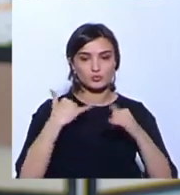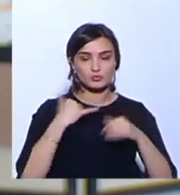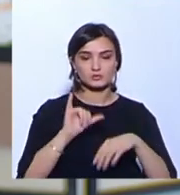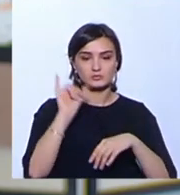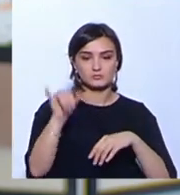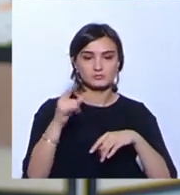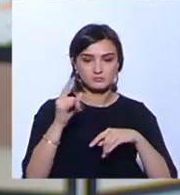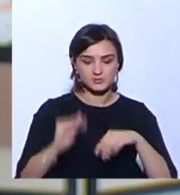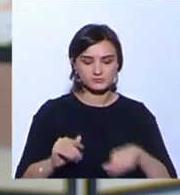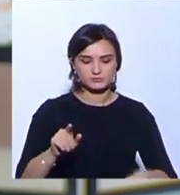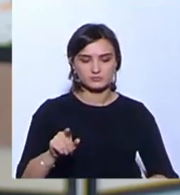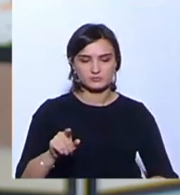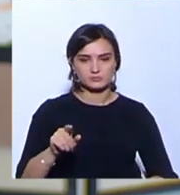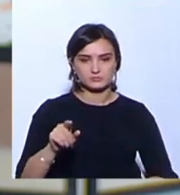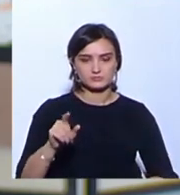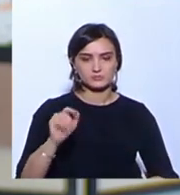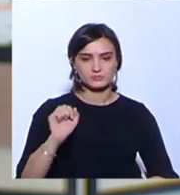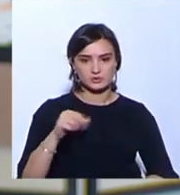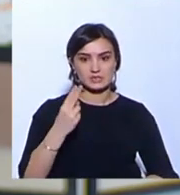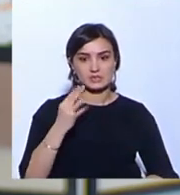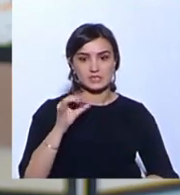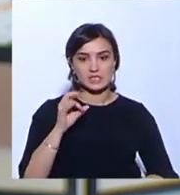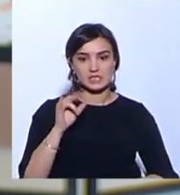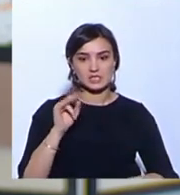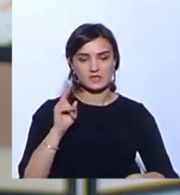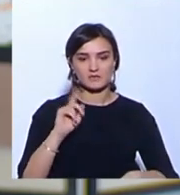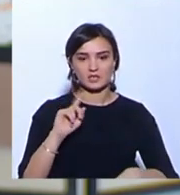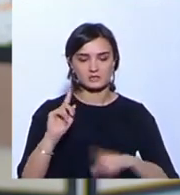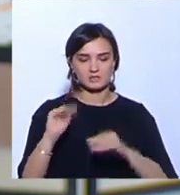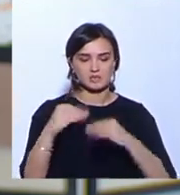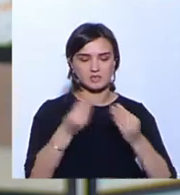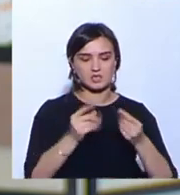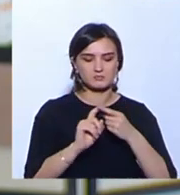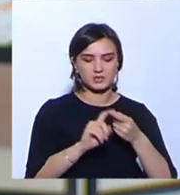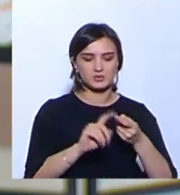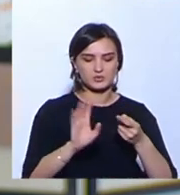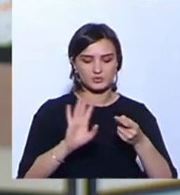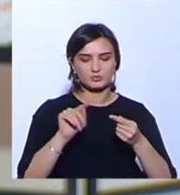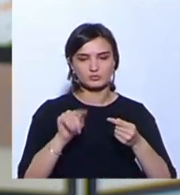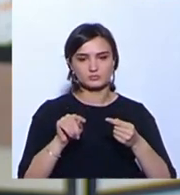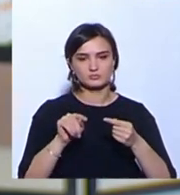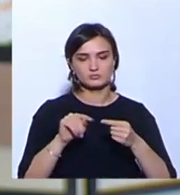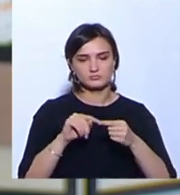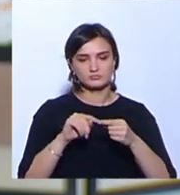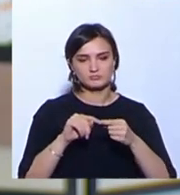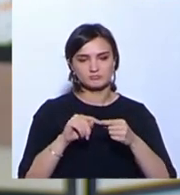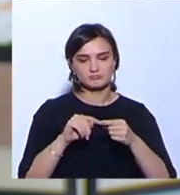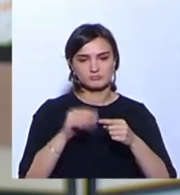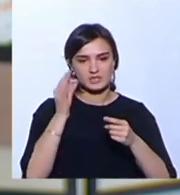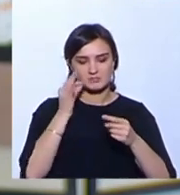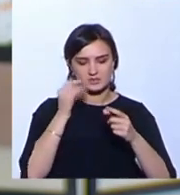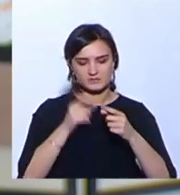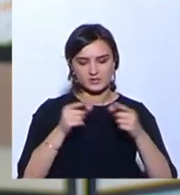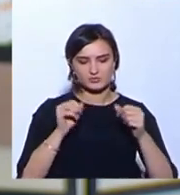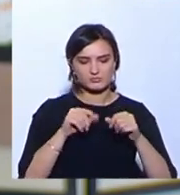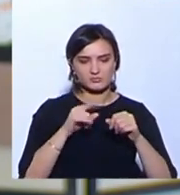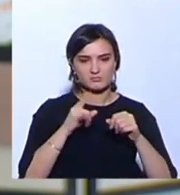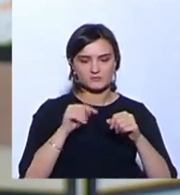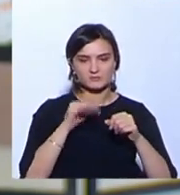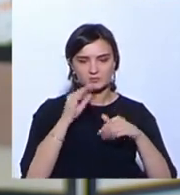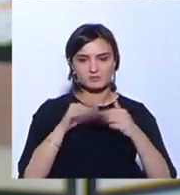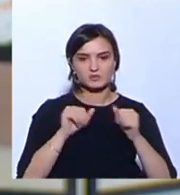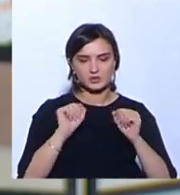წასულ ბავშვს იმ ცელიაკიით ვიღაცამ არ მიაწოდოს ნამცხვრის ნაჭერი, რომელზედაც ბავშვმა